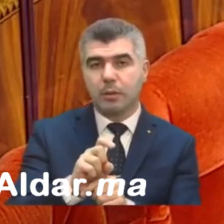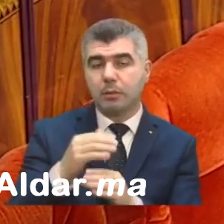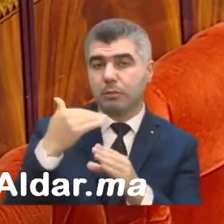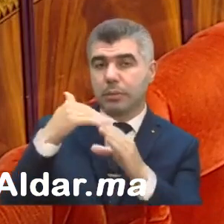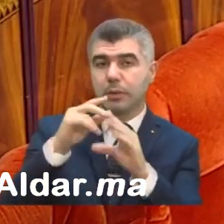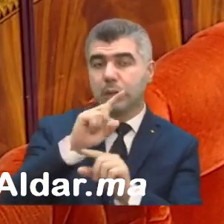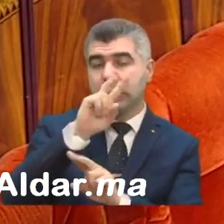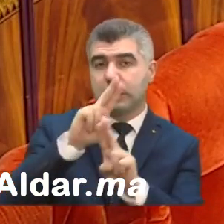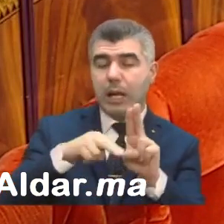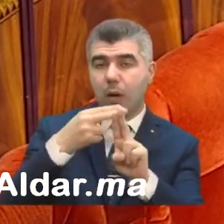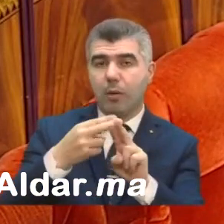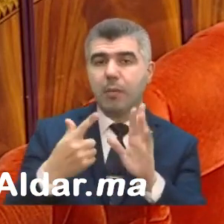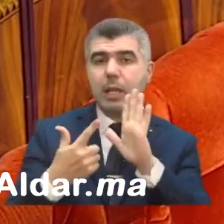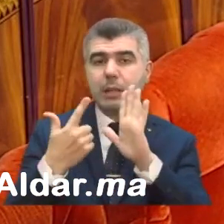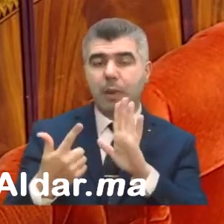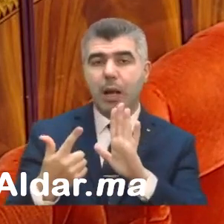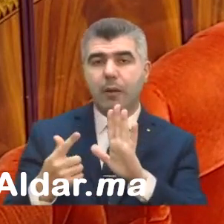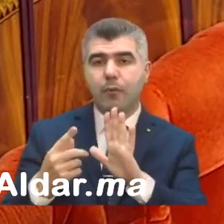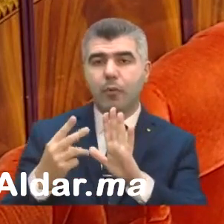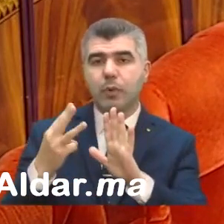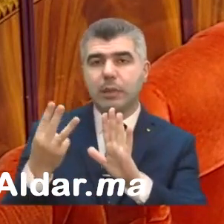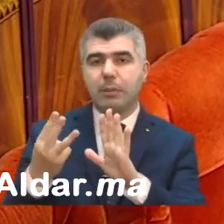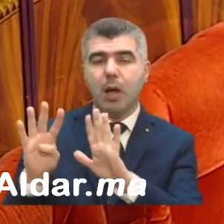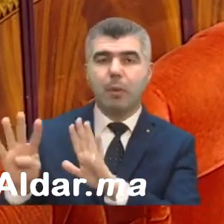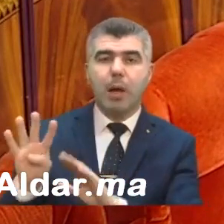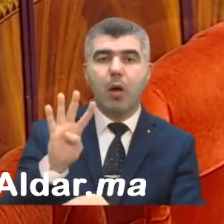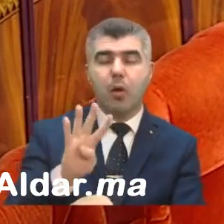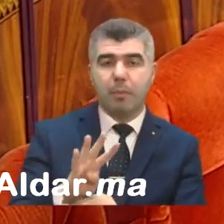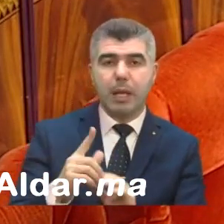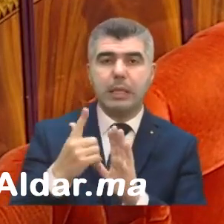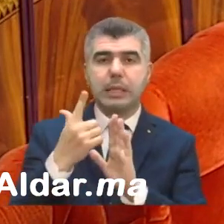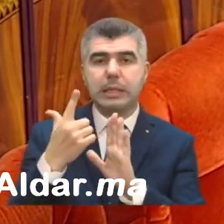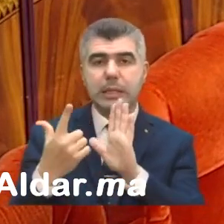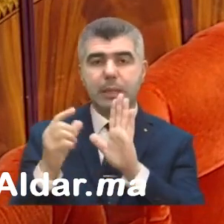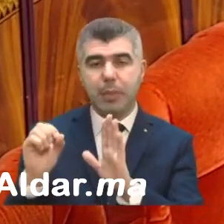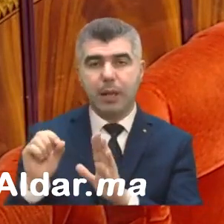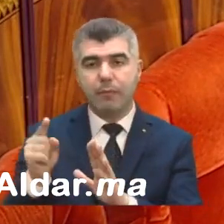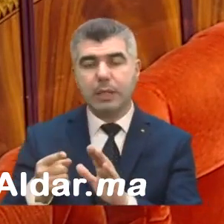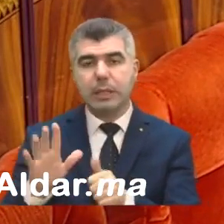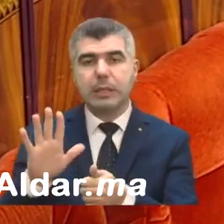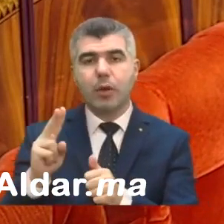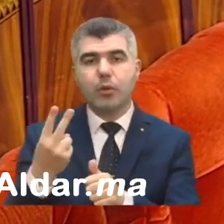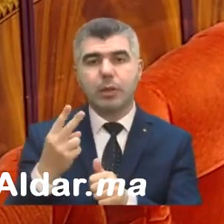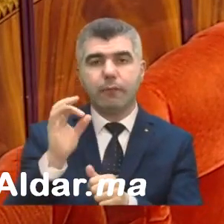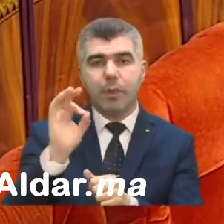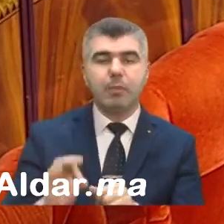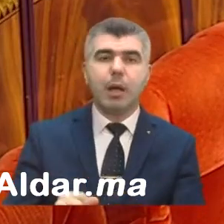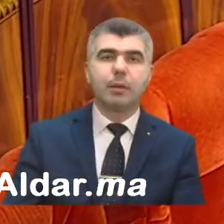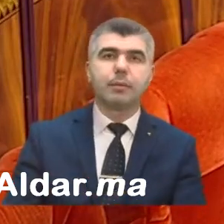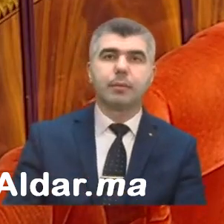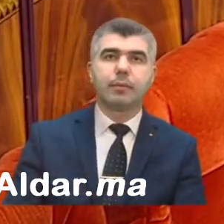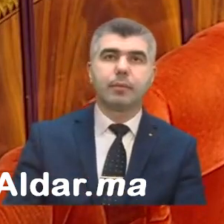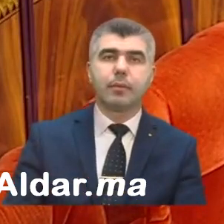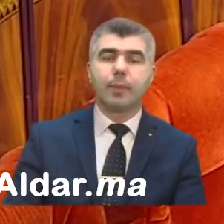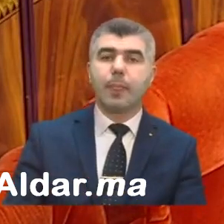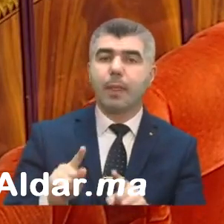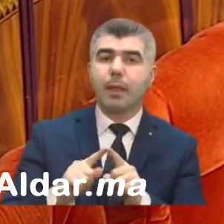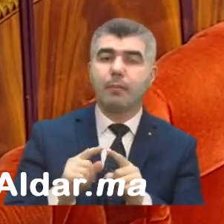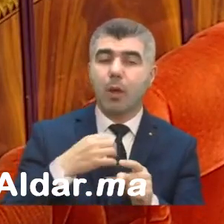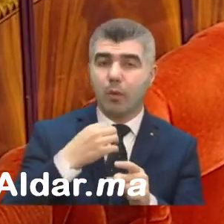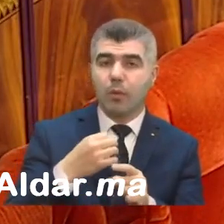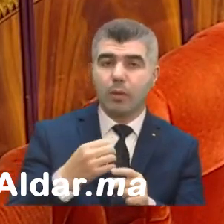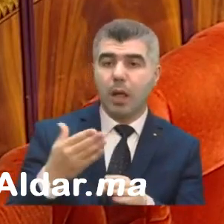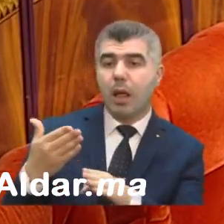وتلقات 7744 جواب بنسبة ديال 70.26%. نمشي للمقارنات ما بين